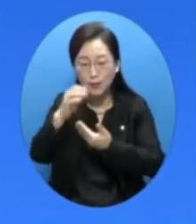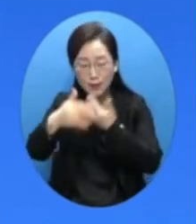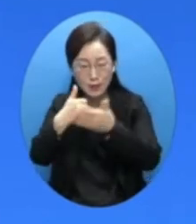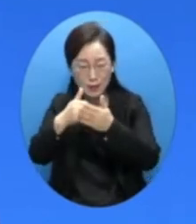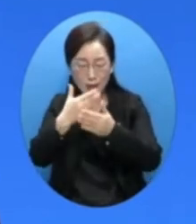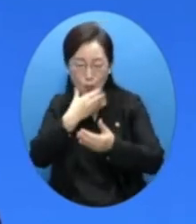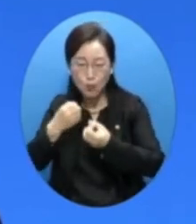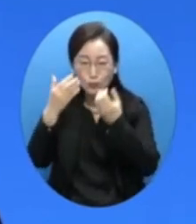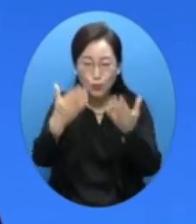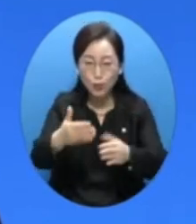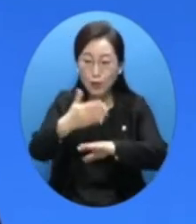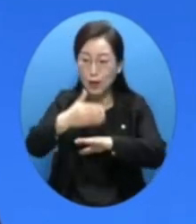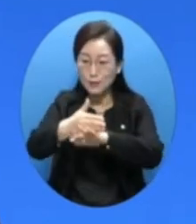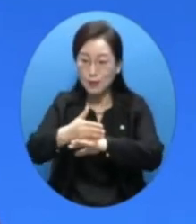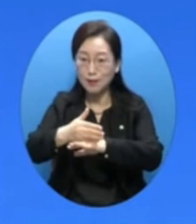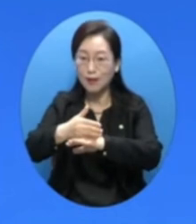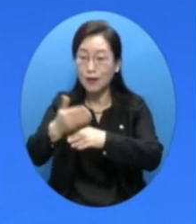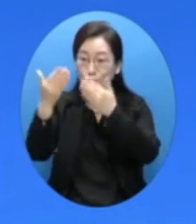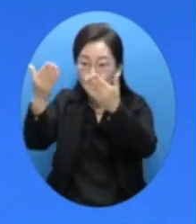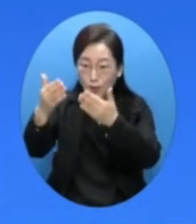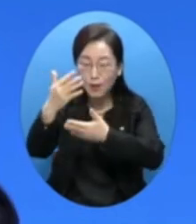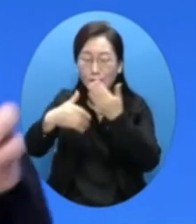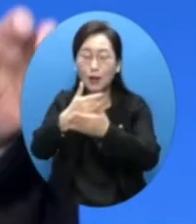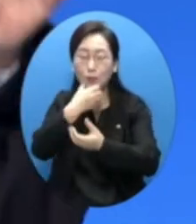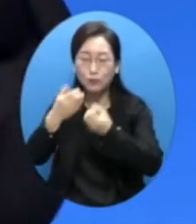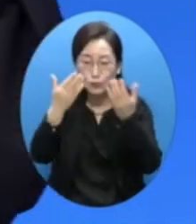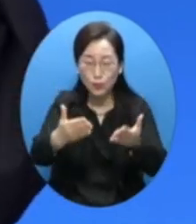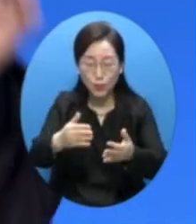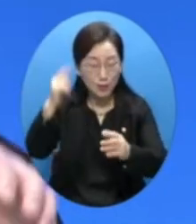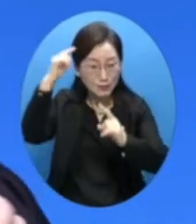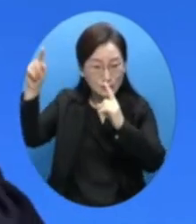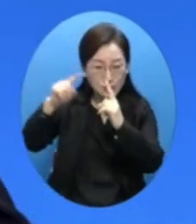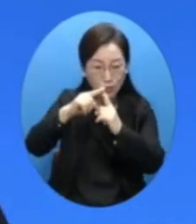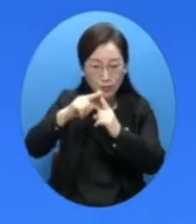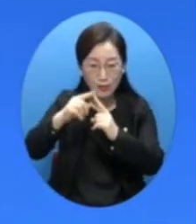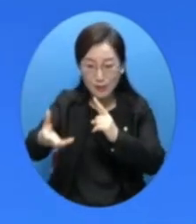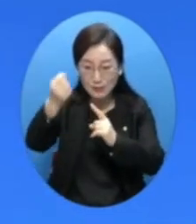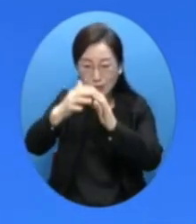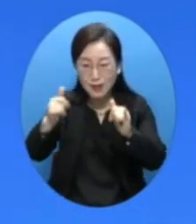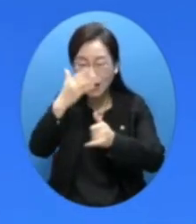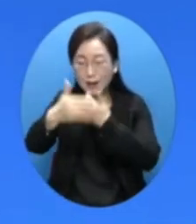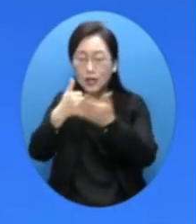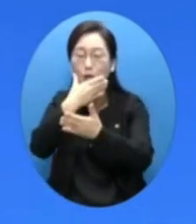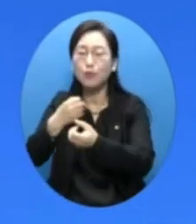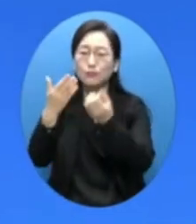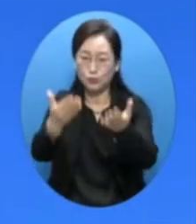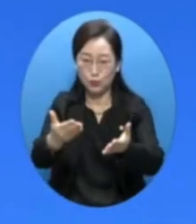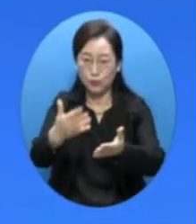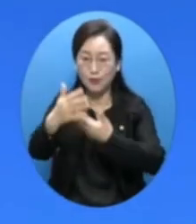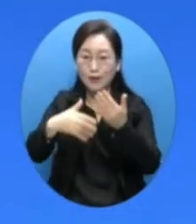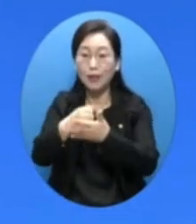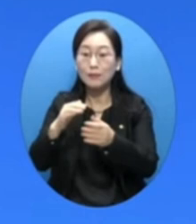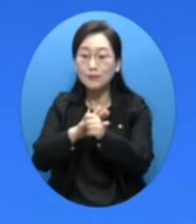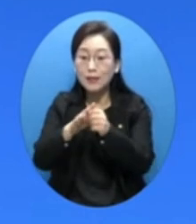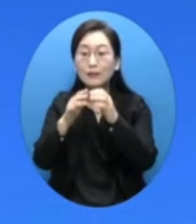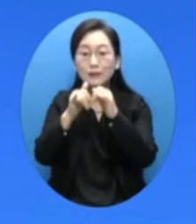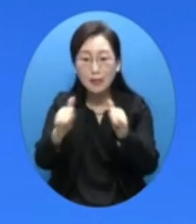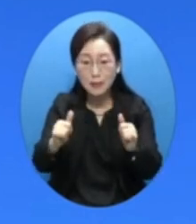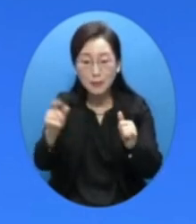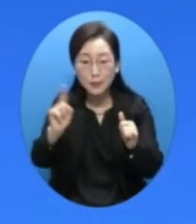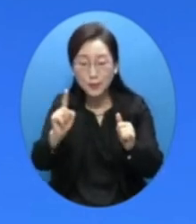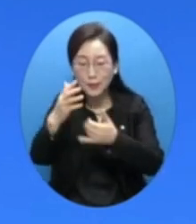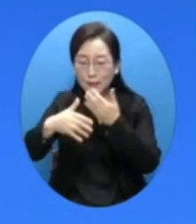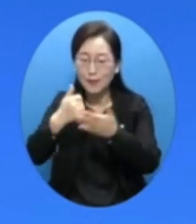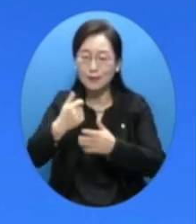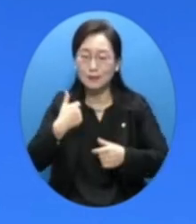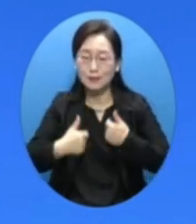주십니다 감사하는 사람들에게 하루에 복을 주십니다 긍정적인 사람에게 복을 주시는 것입니다 하나님이 사랑하는 사람은함을 기쁘시게